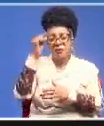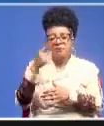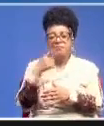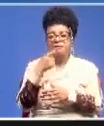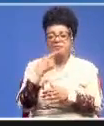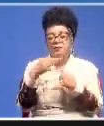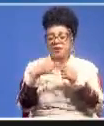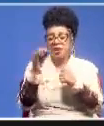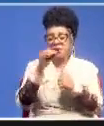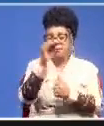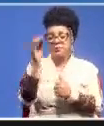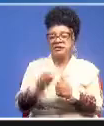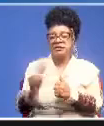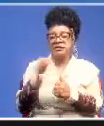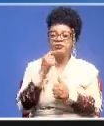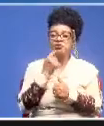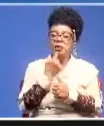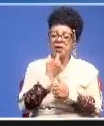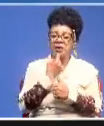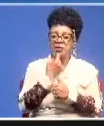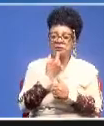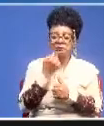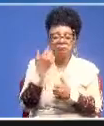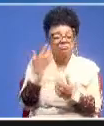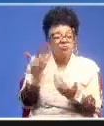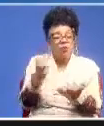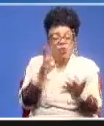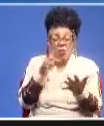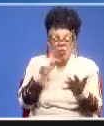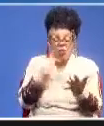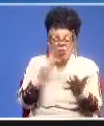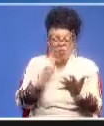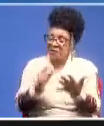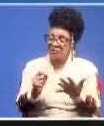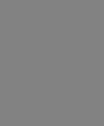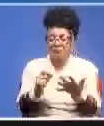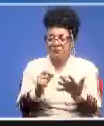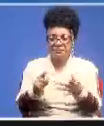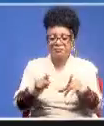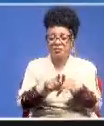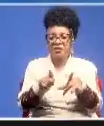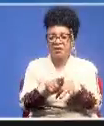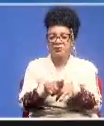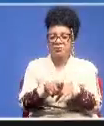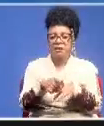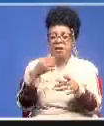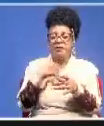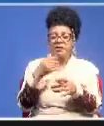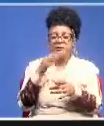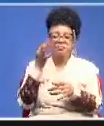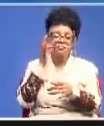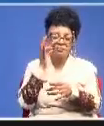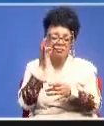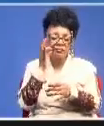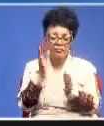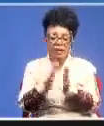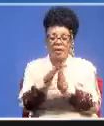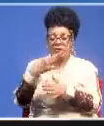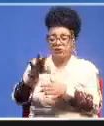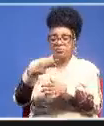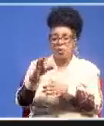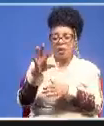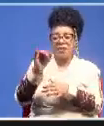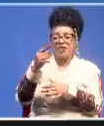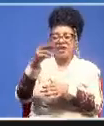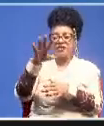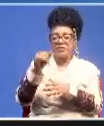80% ya wakazi wa Turkana hawajui kusoma wala kuandika. Hakijiri wakulima wa mboga na matunda katika maeneo ya Athiriva wanakadiria